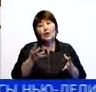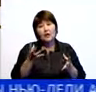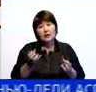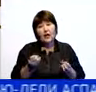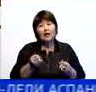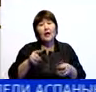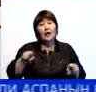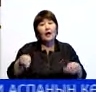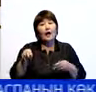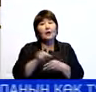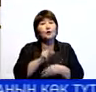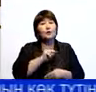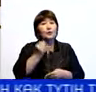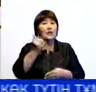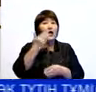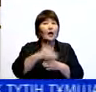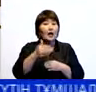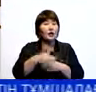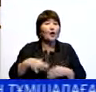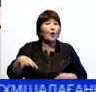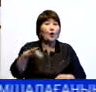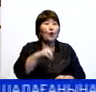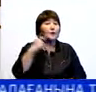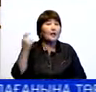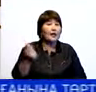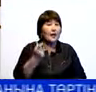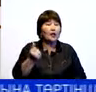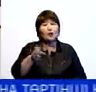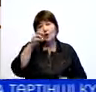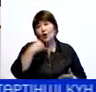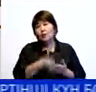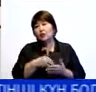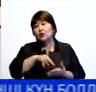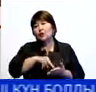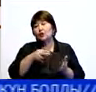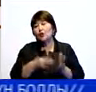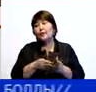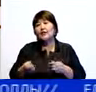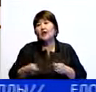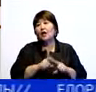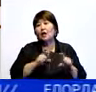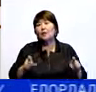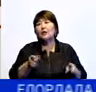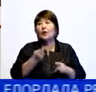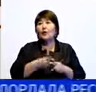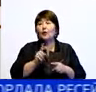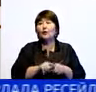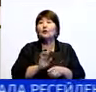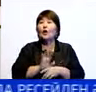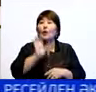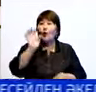қалпына келтіру жұмыстарына қаржы бөлуге облыстық экономика және бюджетті жоспарлау басқармасына өтінім